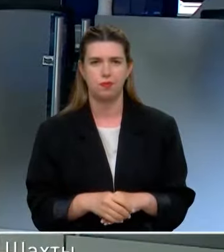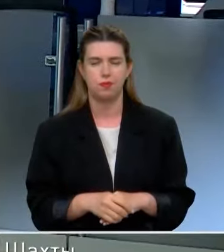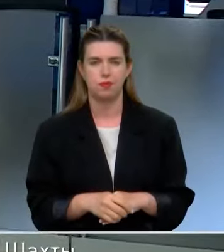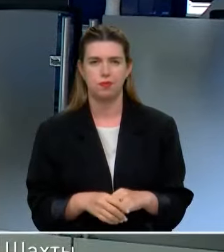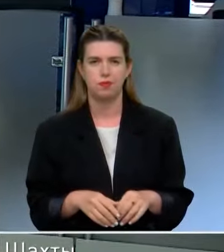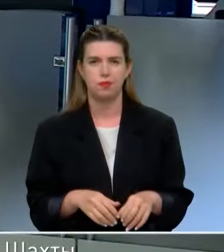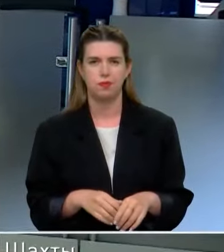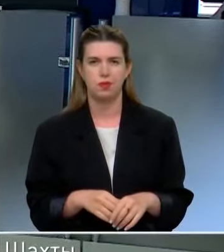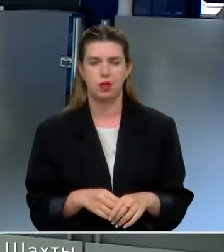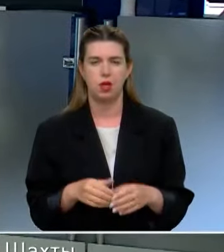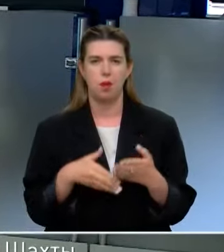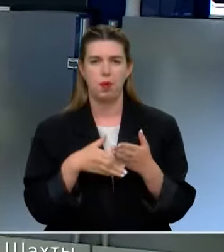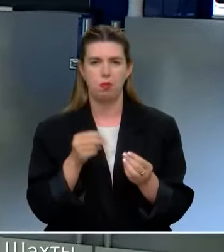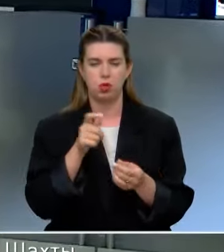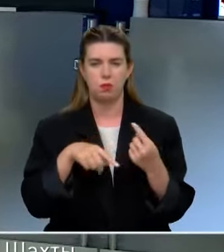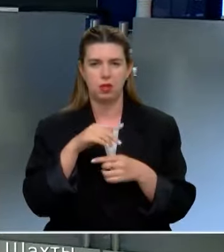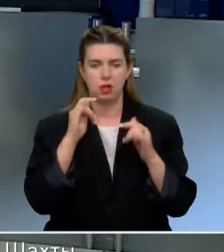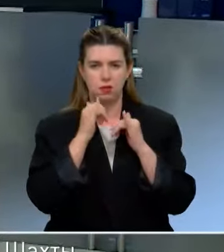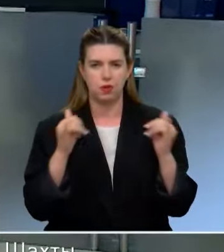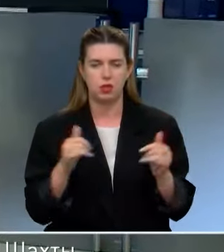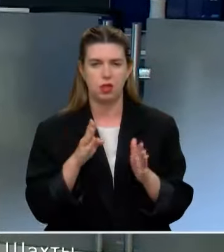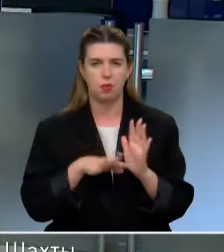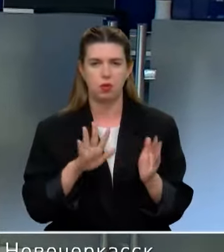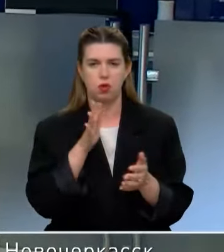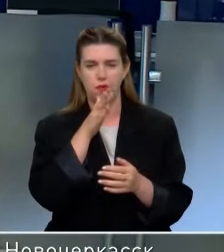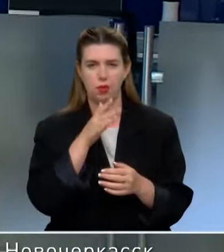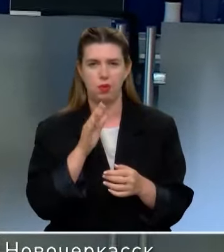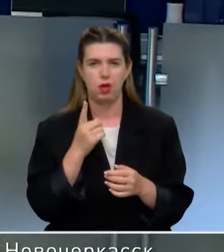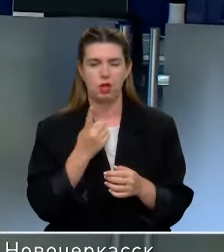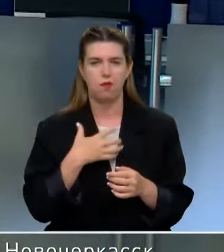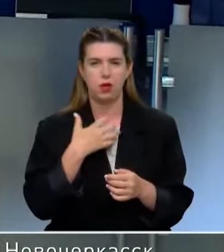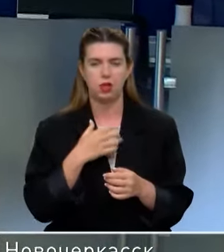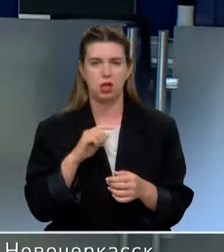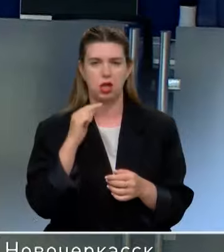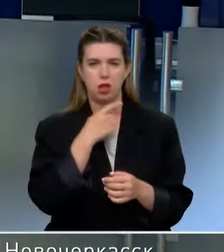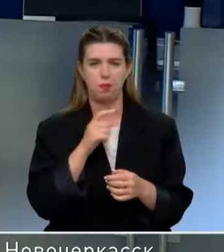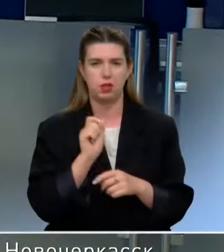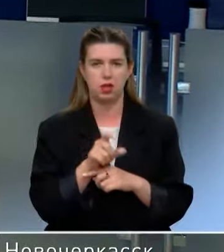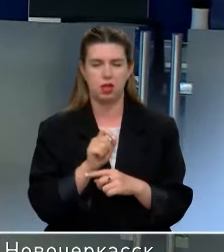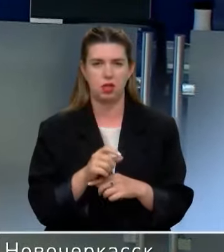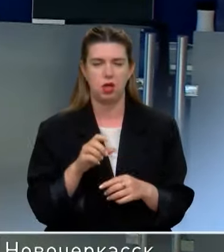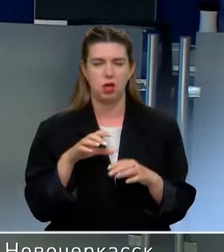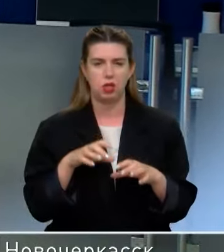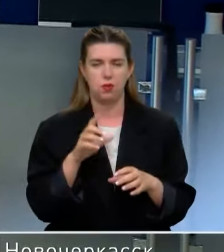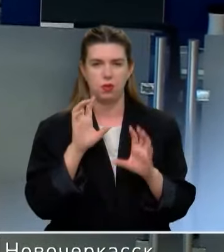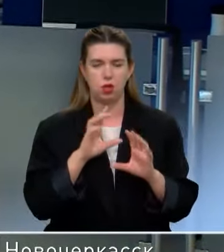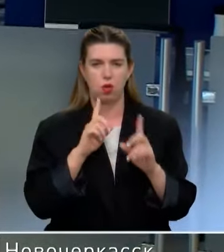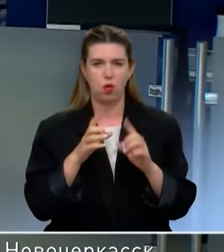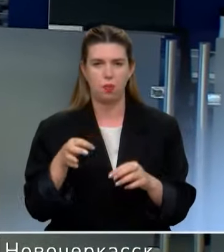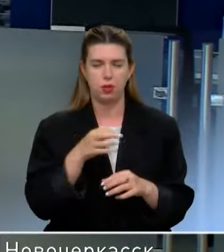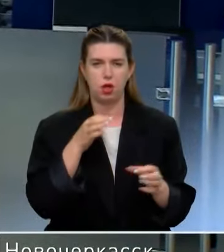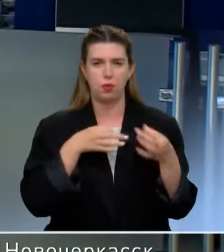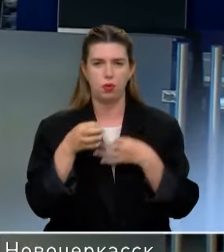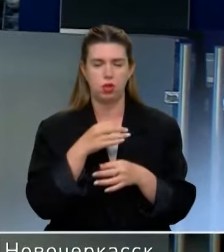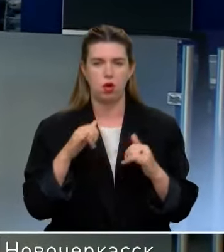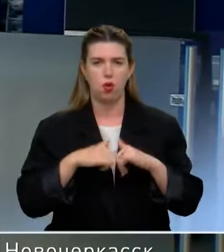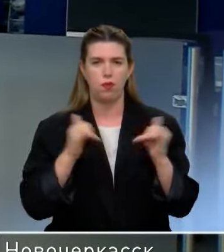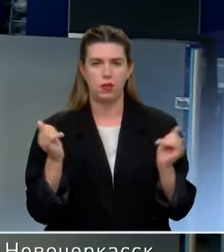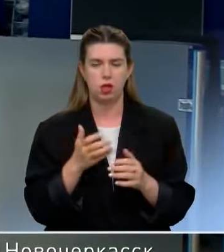надону помочь бизнесу развиваться в непростое время одна из важных экономических задач депутаты заксобрания области обсудили